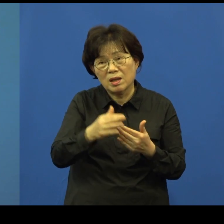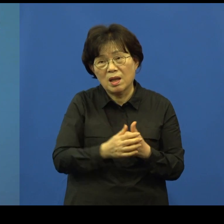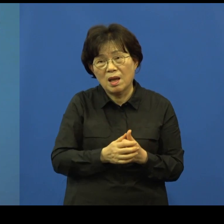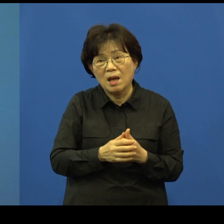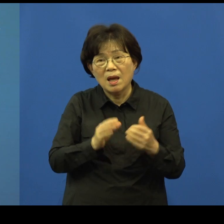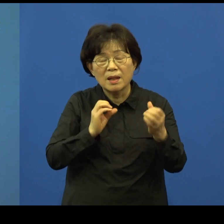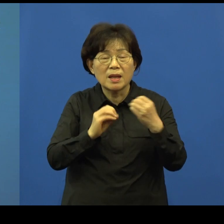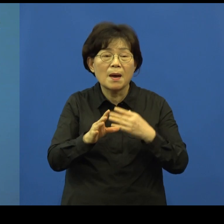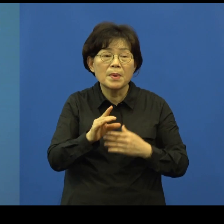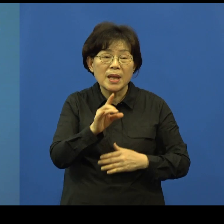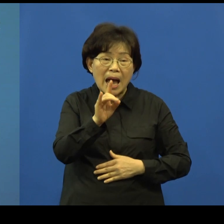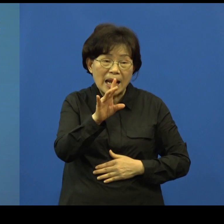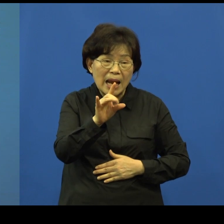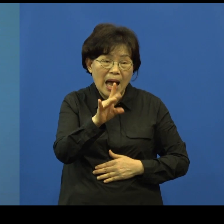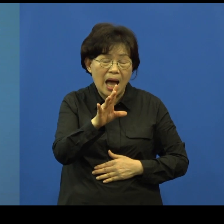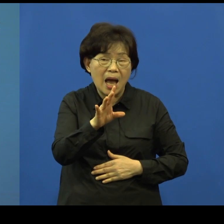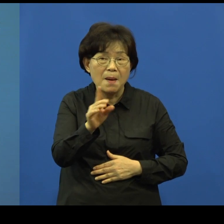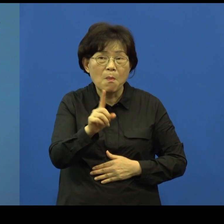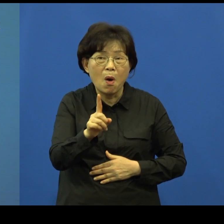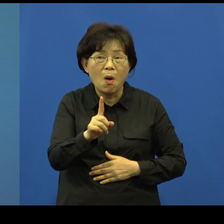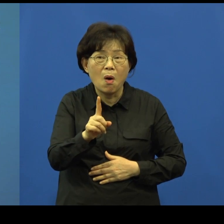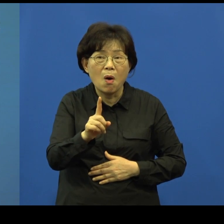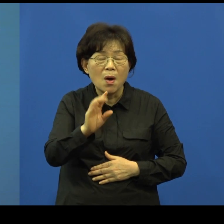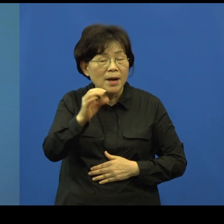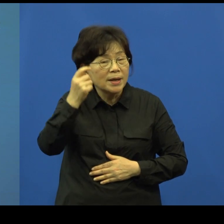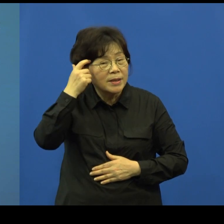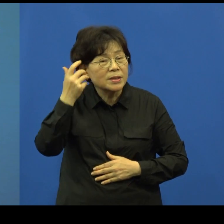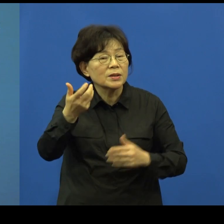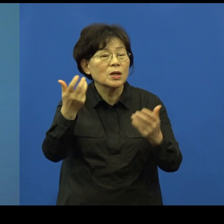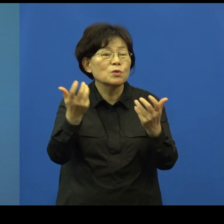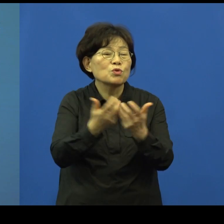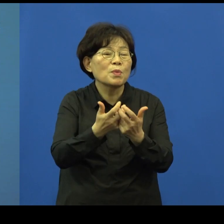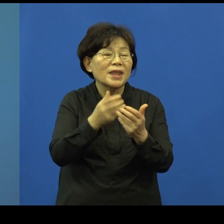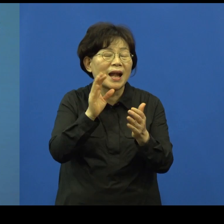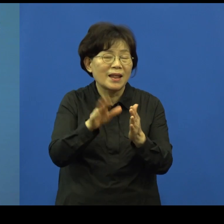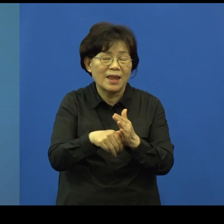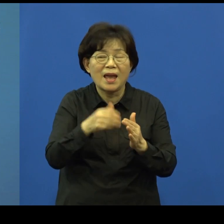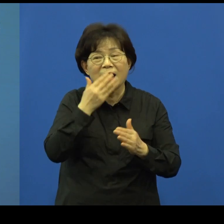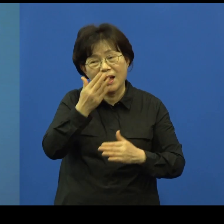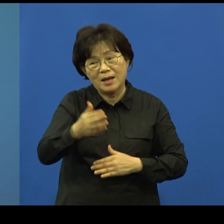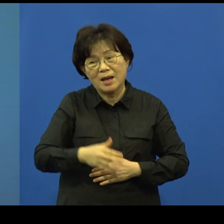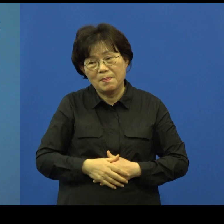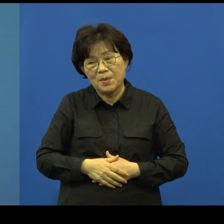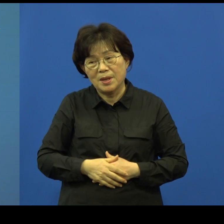답이 딱 하나밖에 없어요. 그렇기 때문에 뭐냐면 성령 충만이에요.